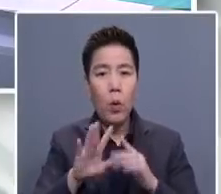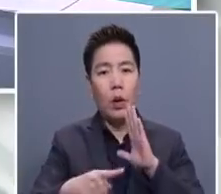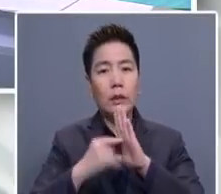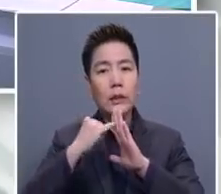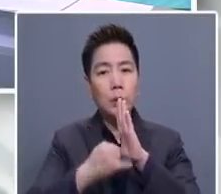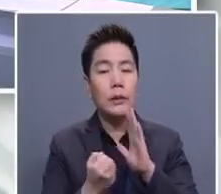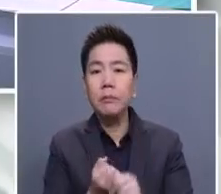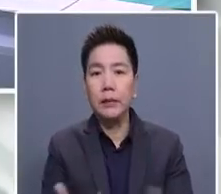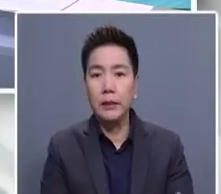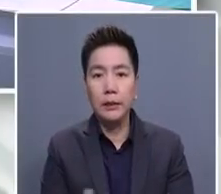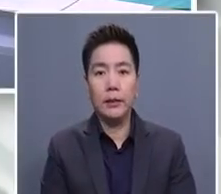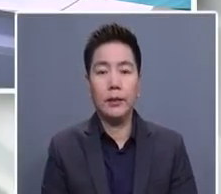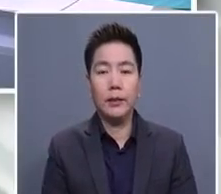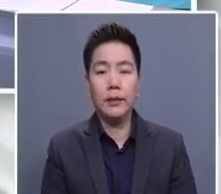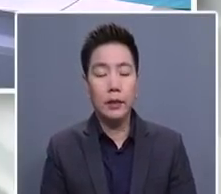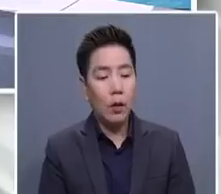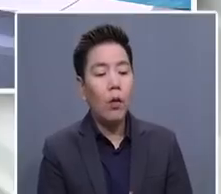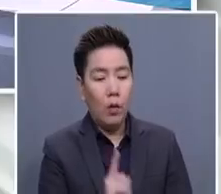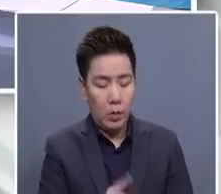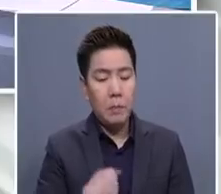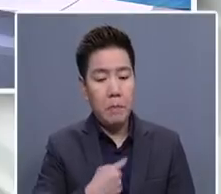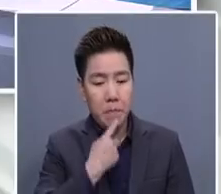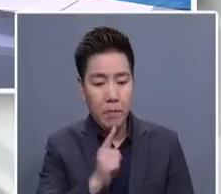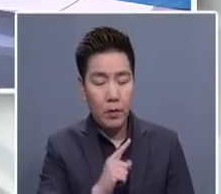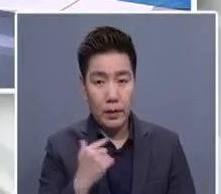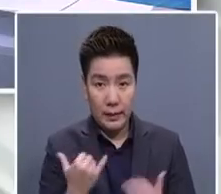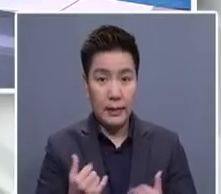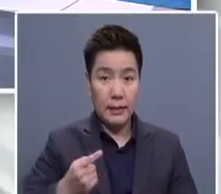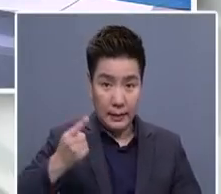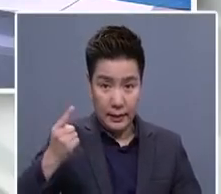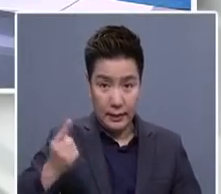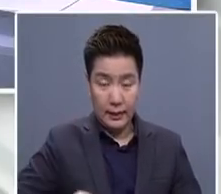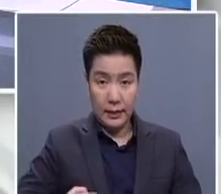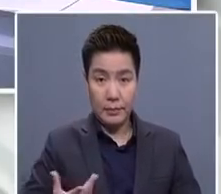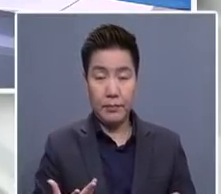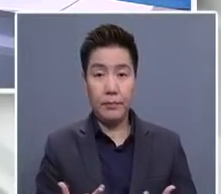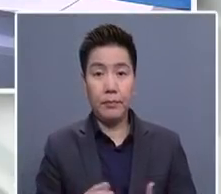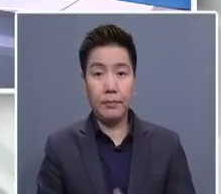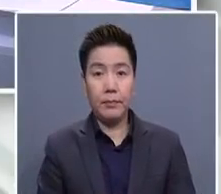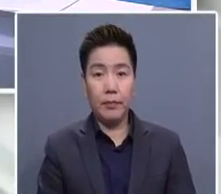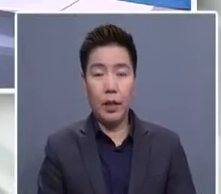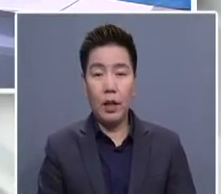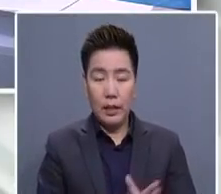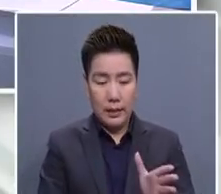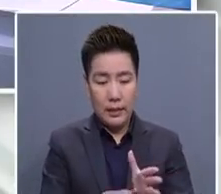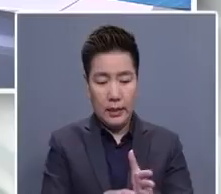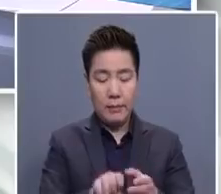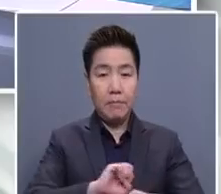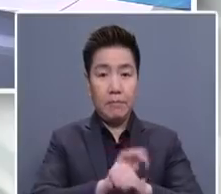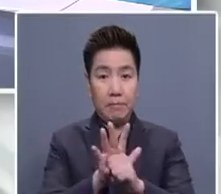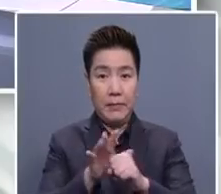ำเรื่องนี้ยังไงดีฮะท่าน ก็ต้องบอกดีนะว่าจริงๆแล้วเนี่ยการต่อสู้กับสถาน